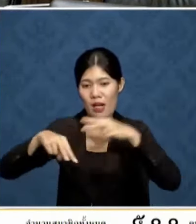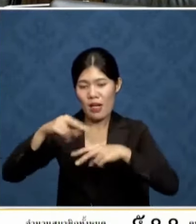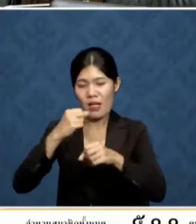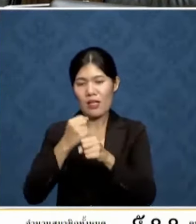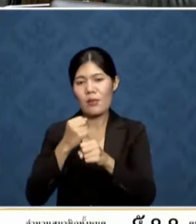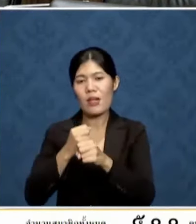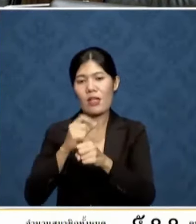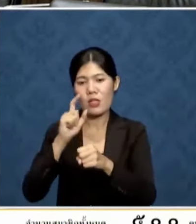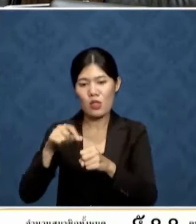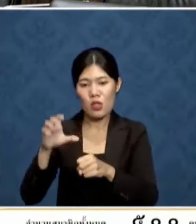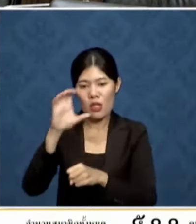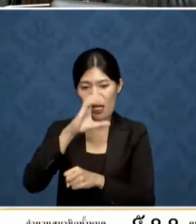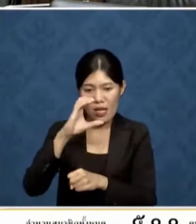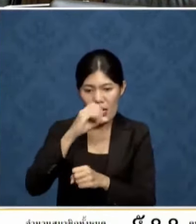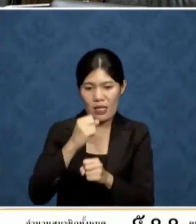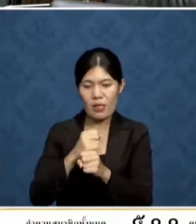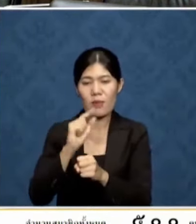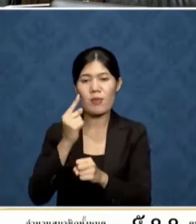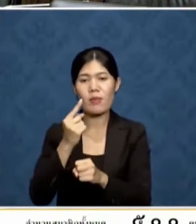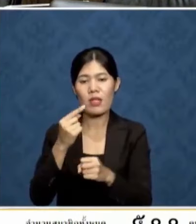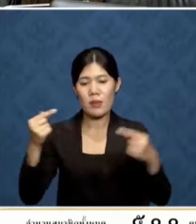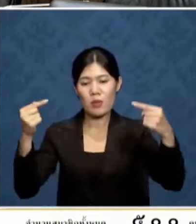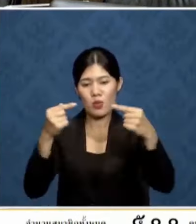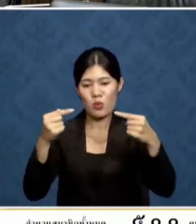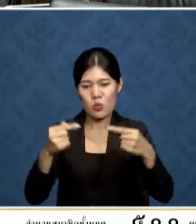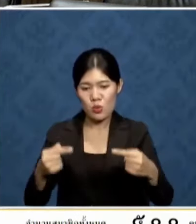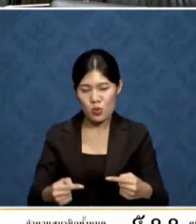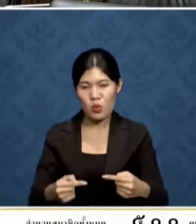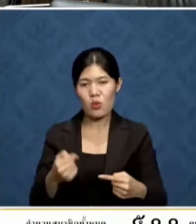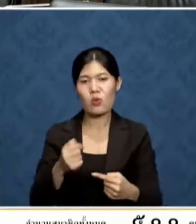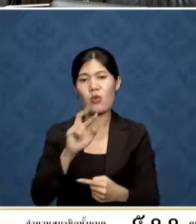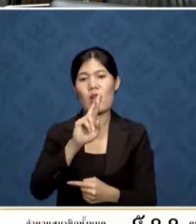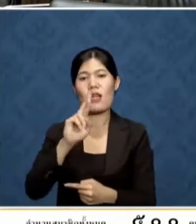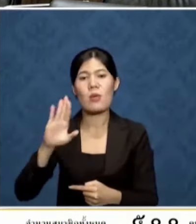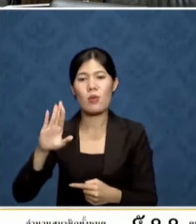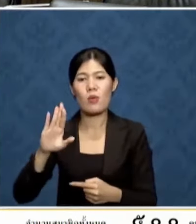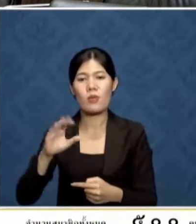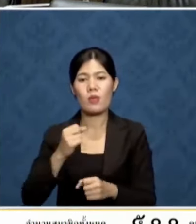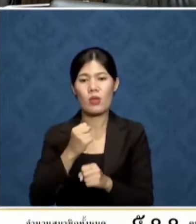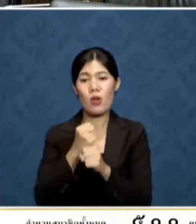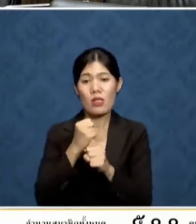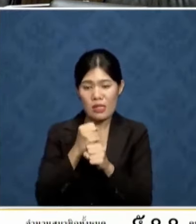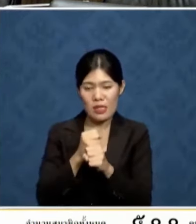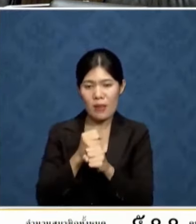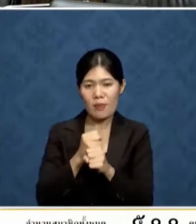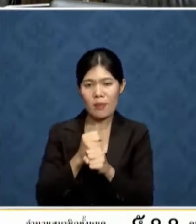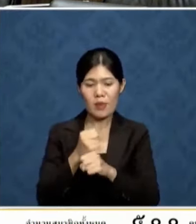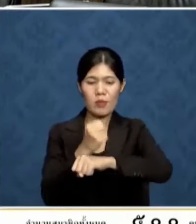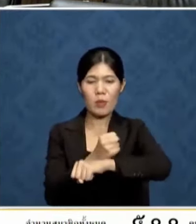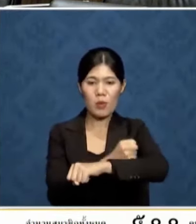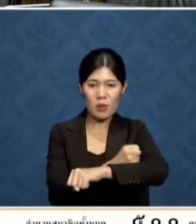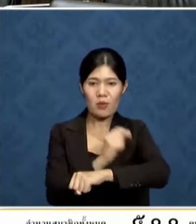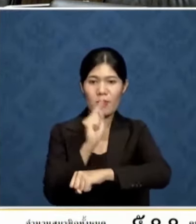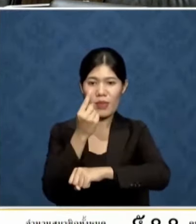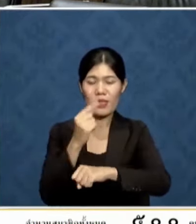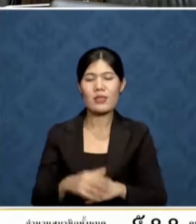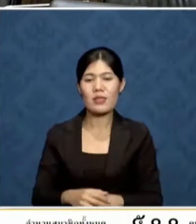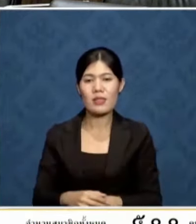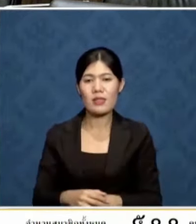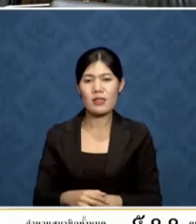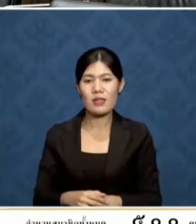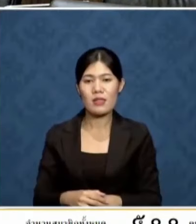งานในรูปแบบใหม่ๆครับคือต้องมีระบบ matchingงานที่ดีขึ้นครับเราต้องจัดสิ่งที่เรียกว่า Job Fairหรือ JobExpoให้น้อยลงแต่สิ่งที่ต้องเพิ่มเข้าไปคือ